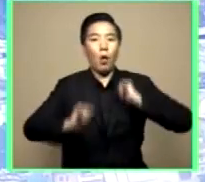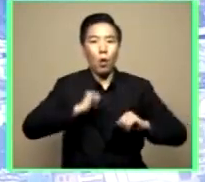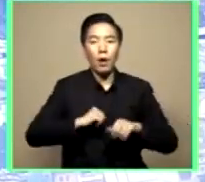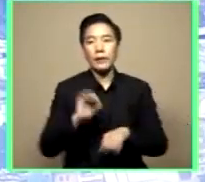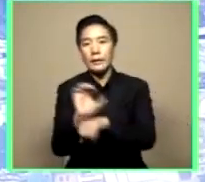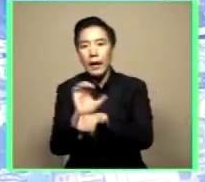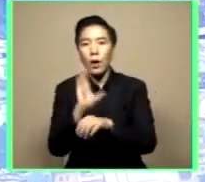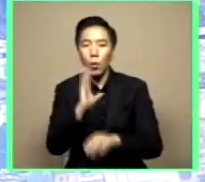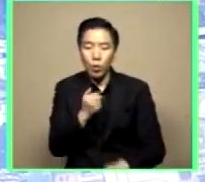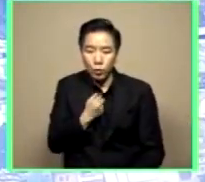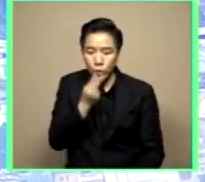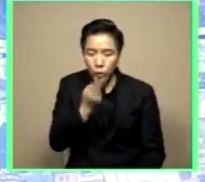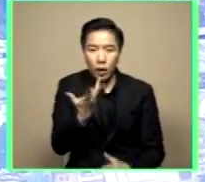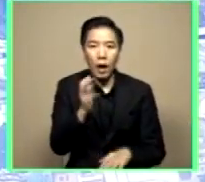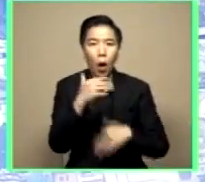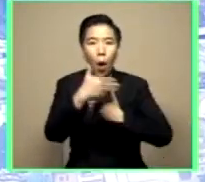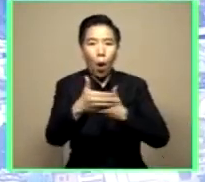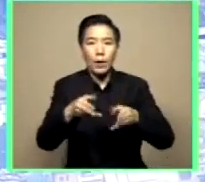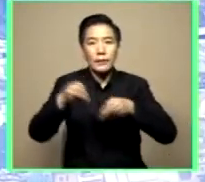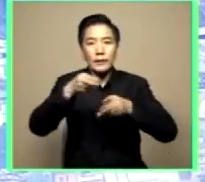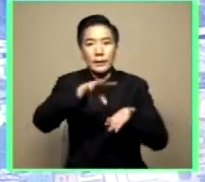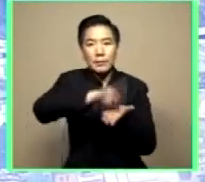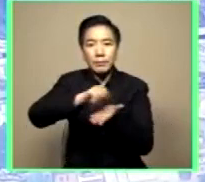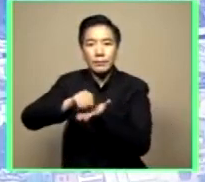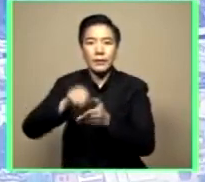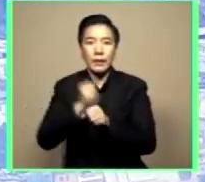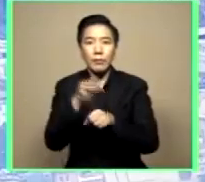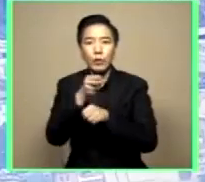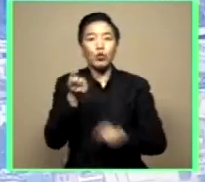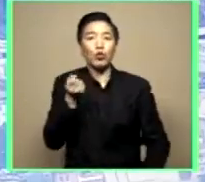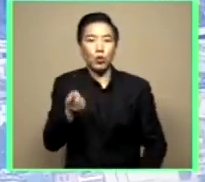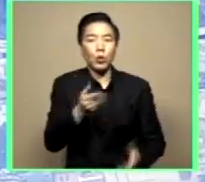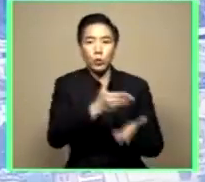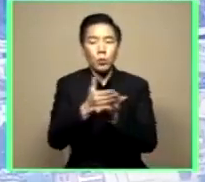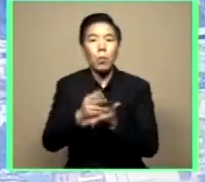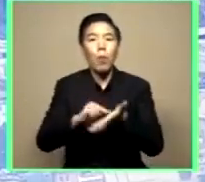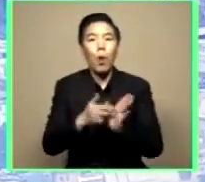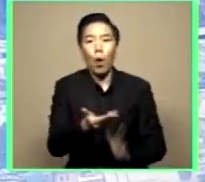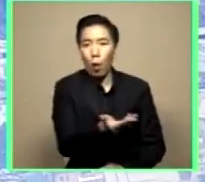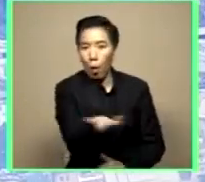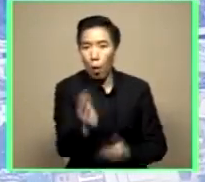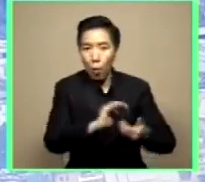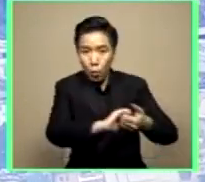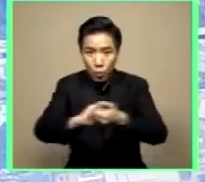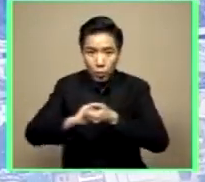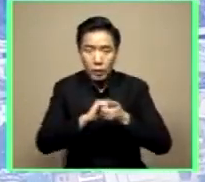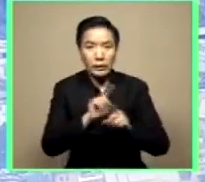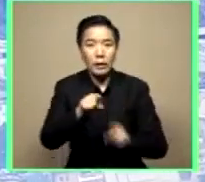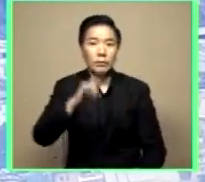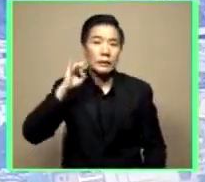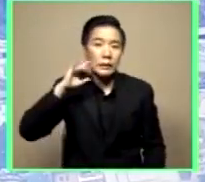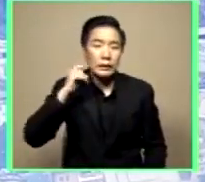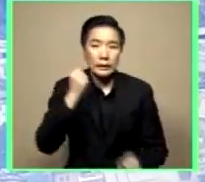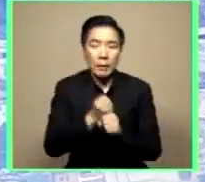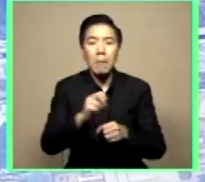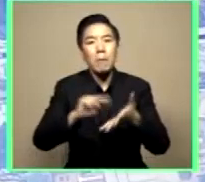ร์และการเข้าชมรายการในห้องบันทึกเทปโทรทัศน์หรือผลิตรายการสดก็เป็นความร่วมมือแต่ถ้าท่านยังทำอยู่ท่านมีความเสี่